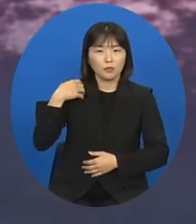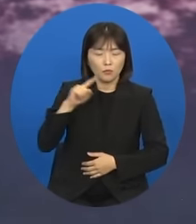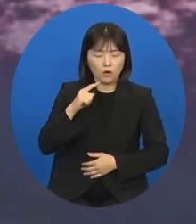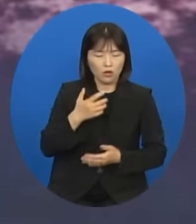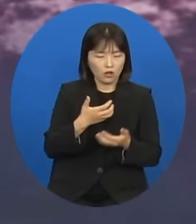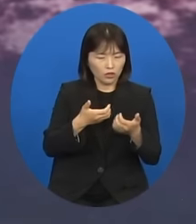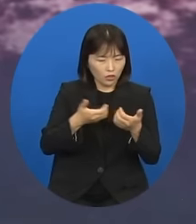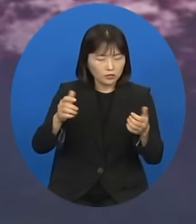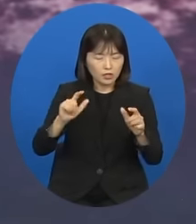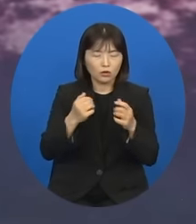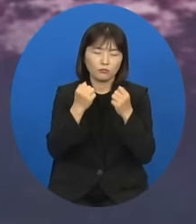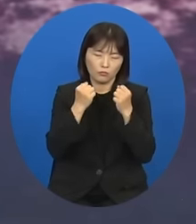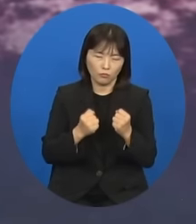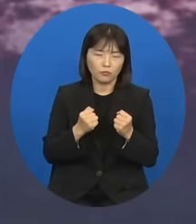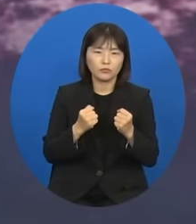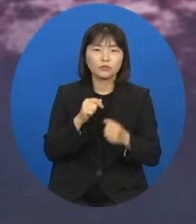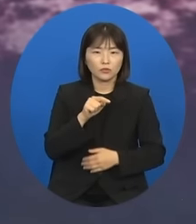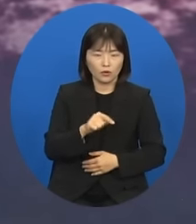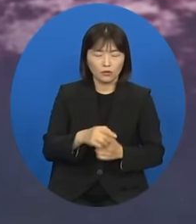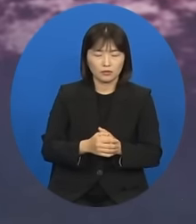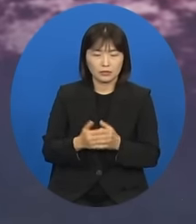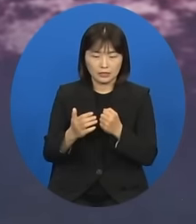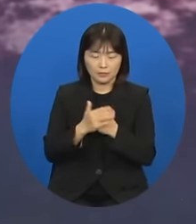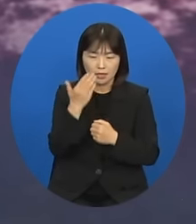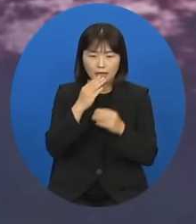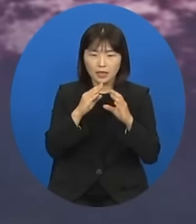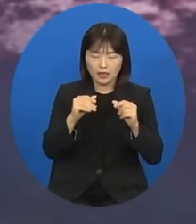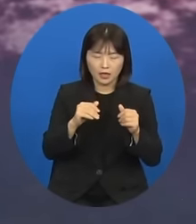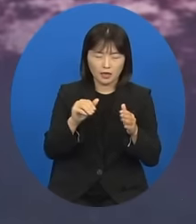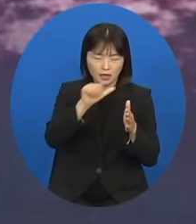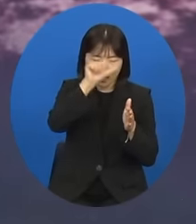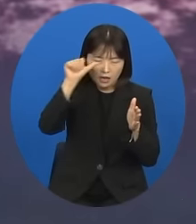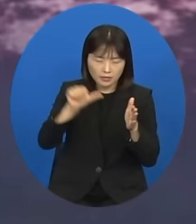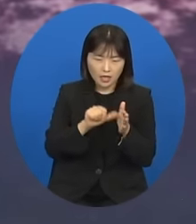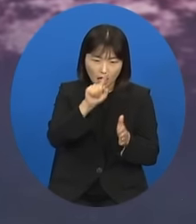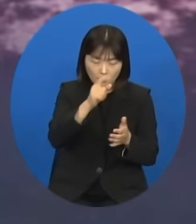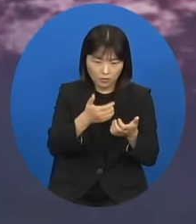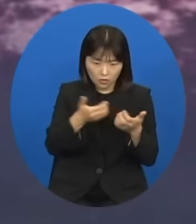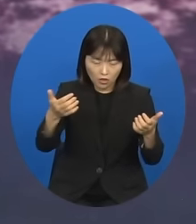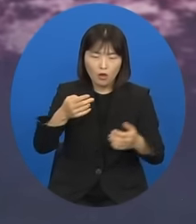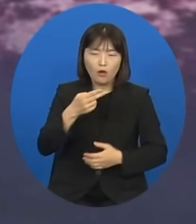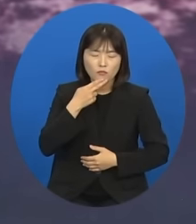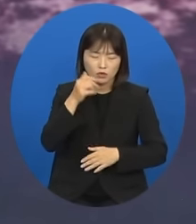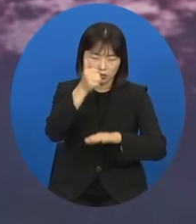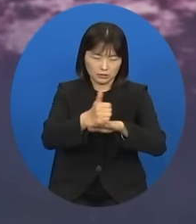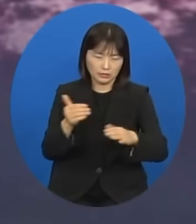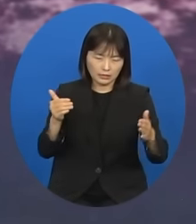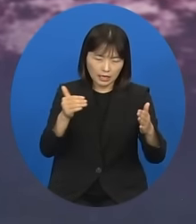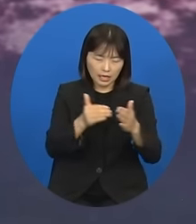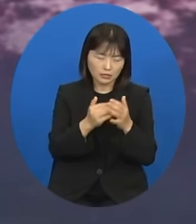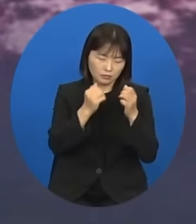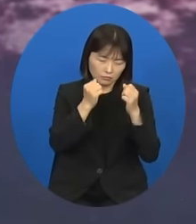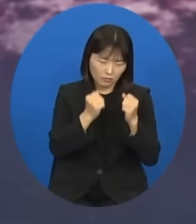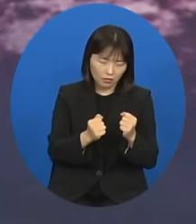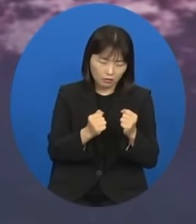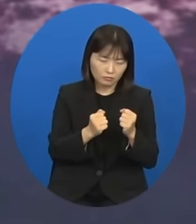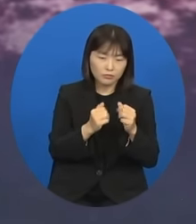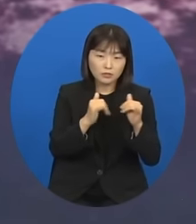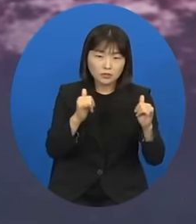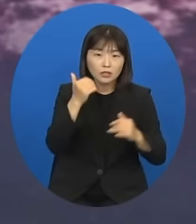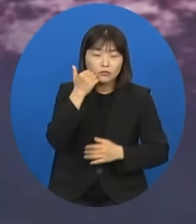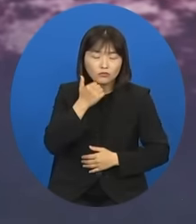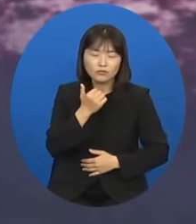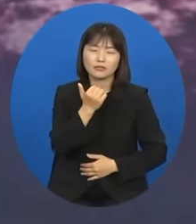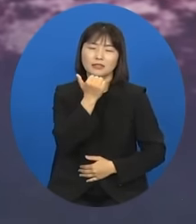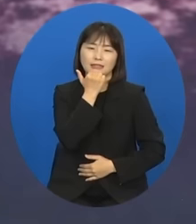그래서 가나안 땅을 평생 한 번도 떠나지 않고 끝까지 신실하게 머무는 자가 바로 여러분